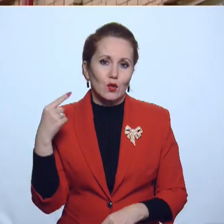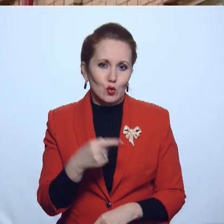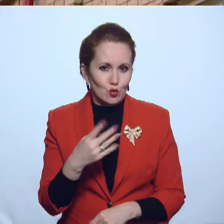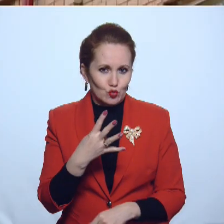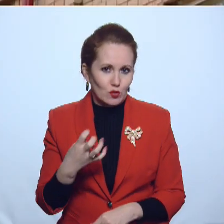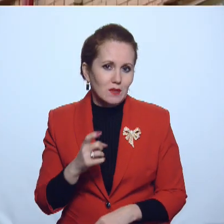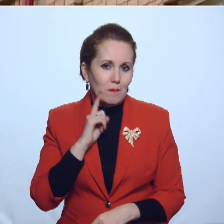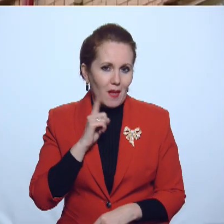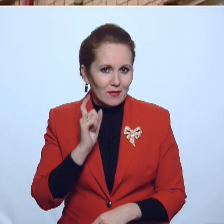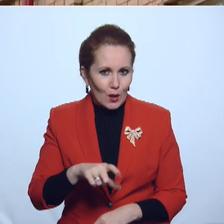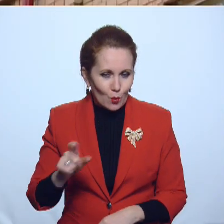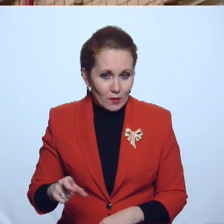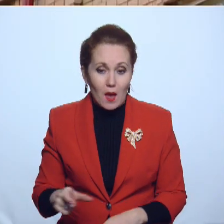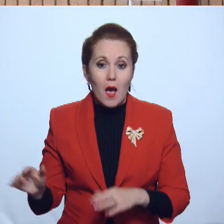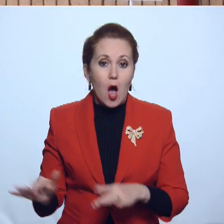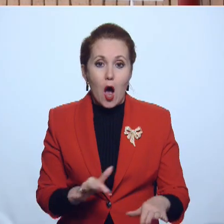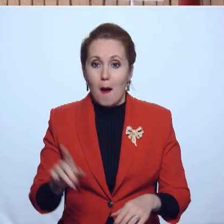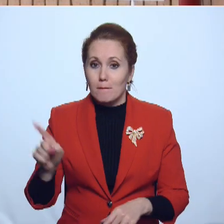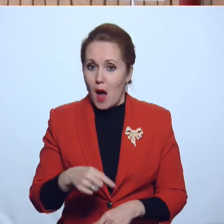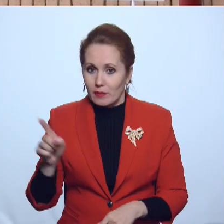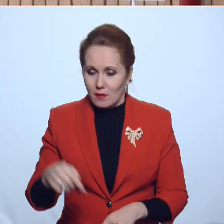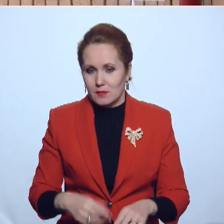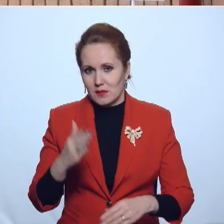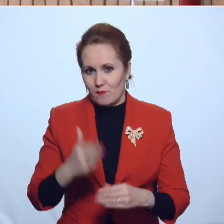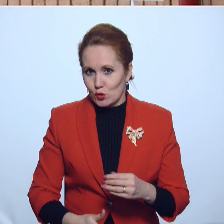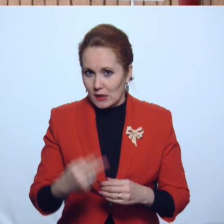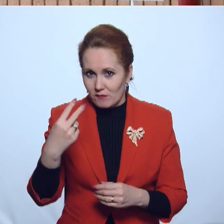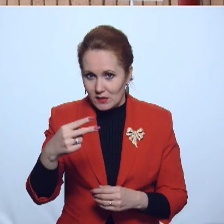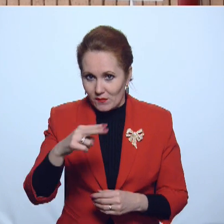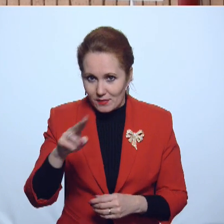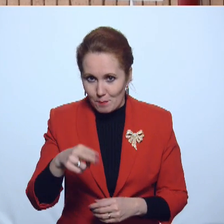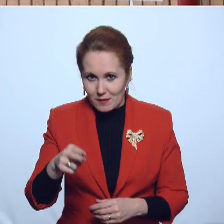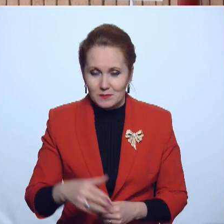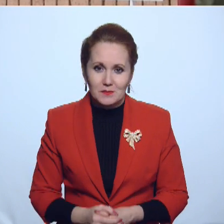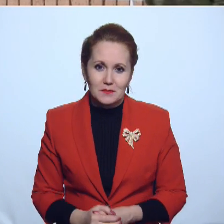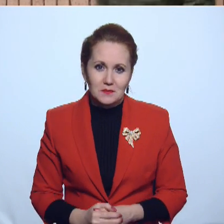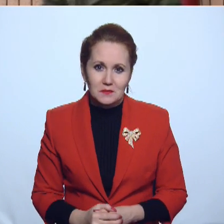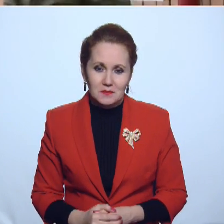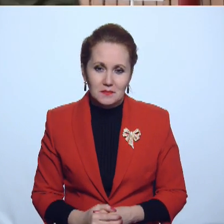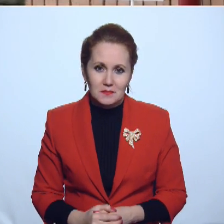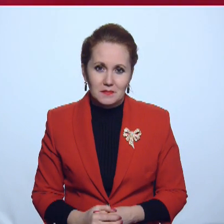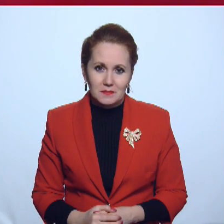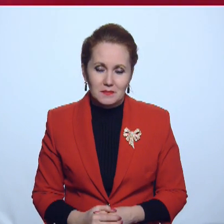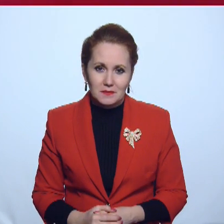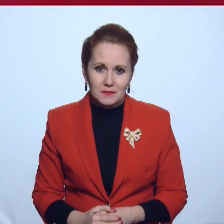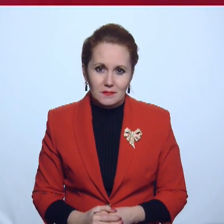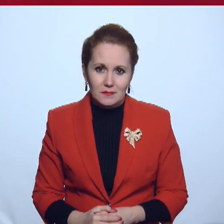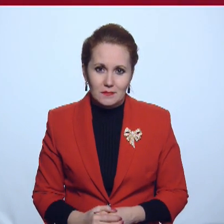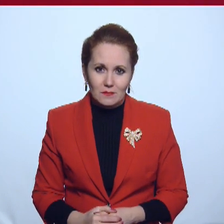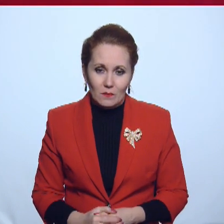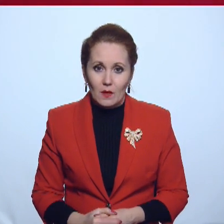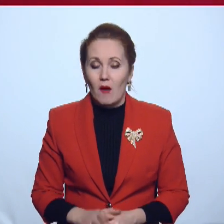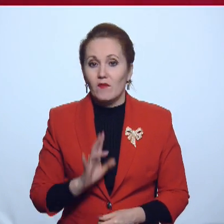1400 новобранцев. Кампания завершится 20 декабря. Марина Баль, Александр Шарабоков. Новости.